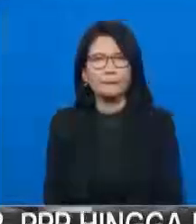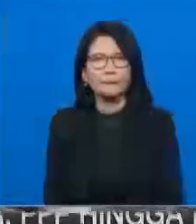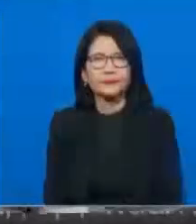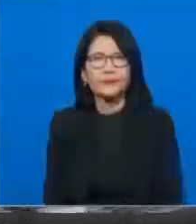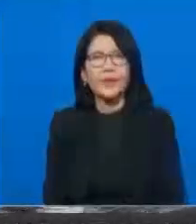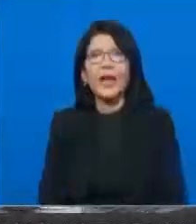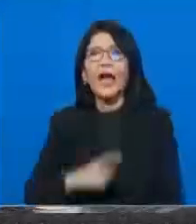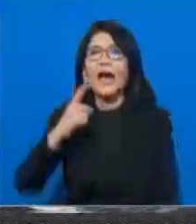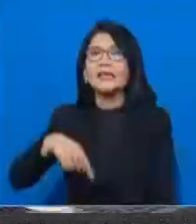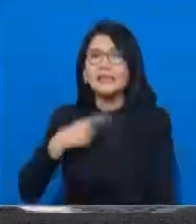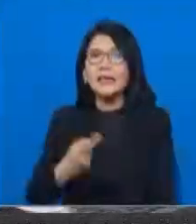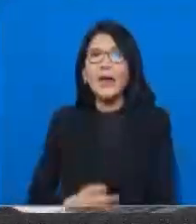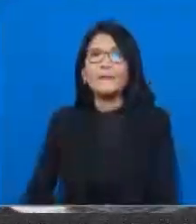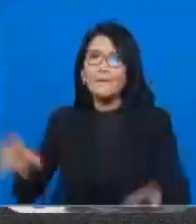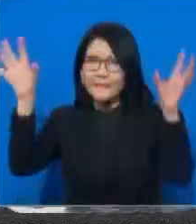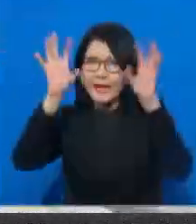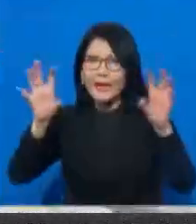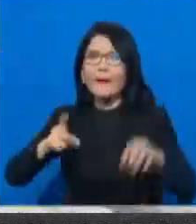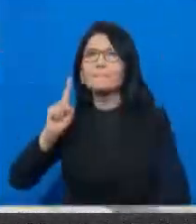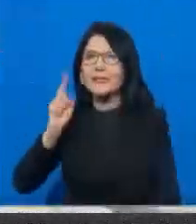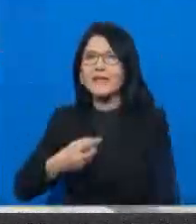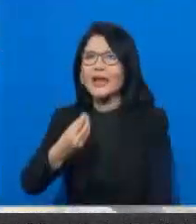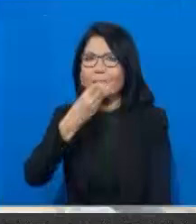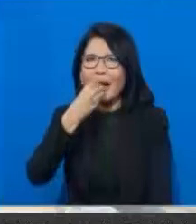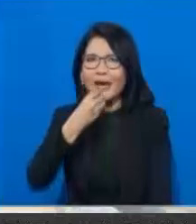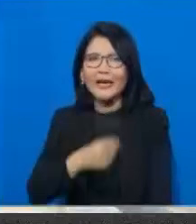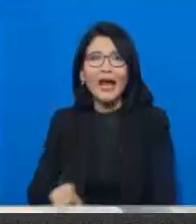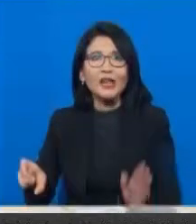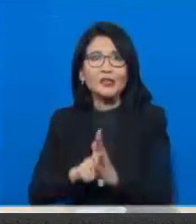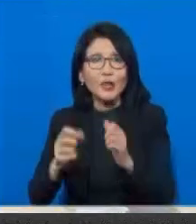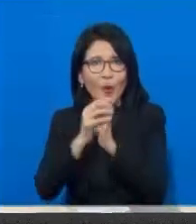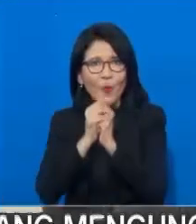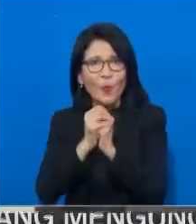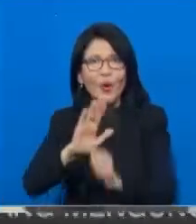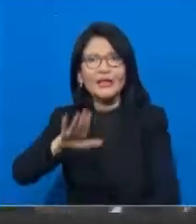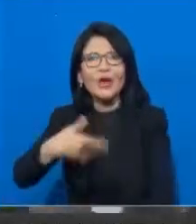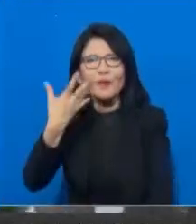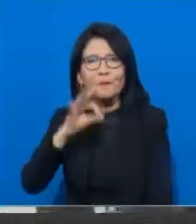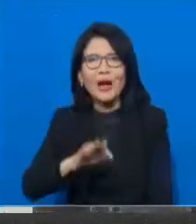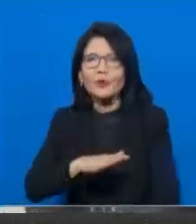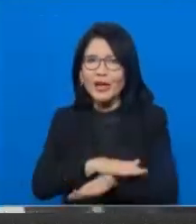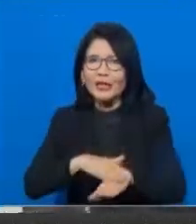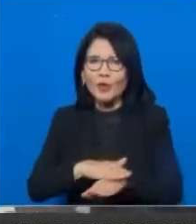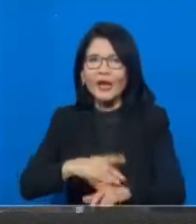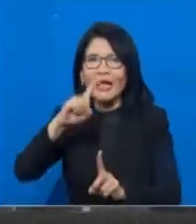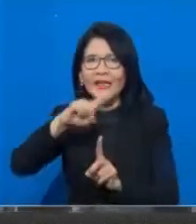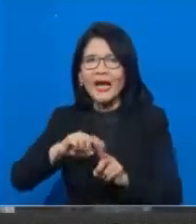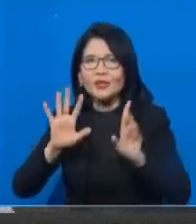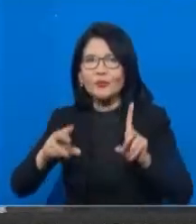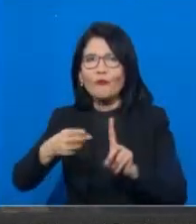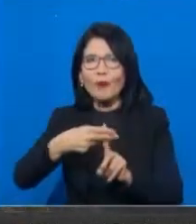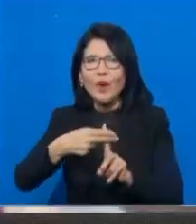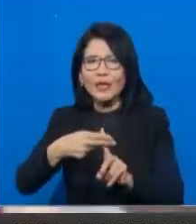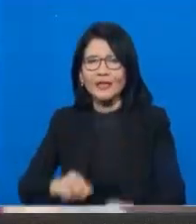Setiap perayaan tak bisa lepas dari makanan. Seperti perayaan Imlek Tahun Baru Tionghoa yang jatuh pada 10 Februari